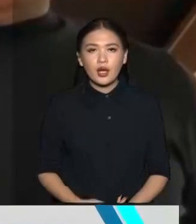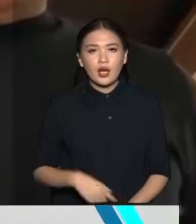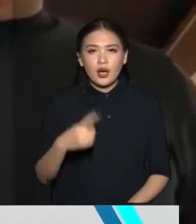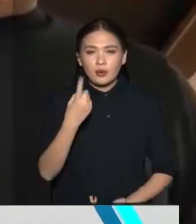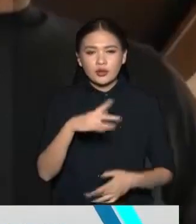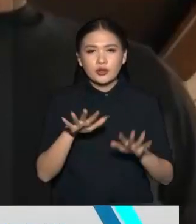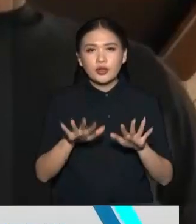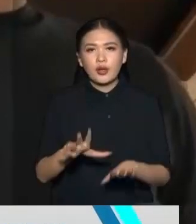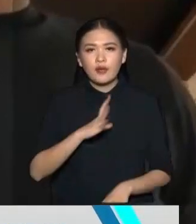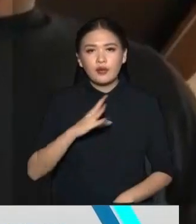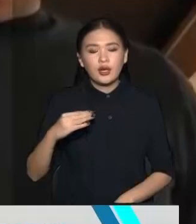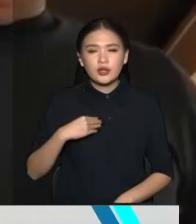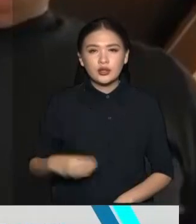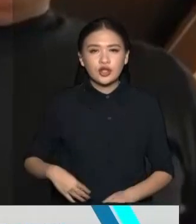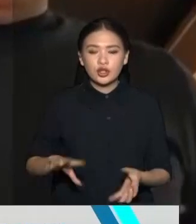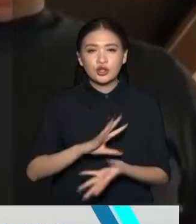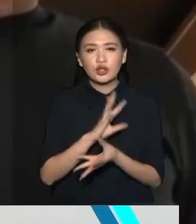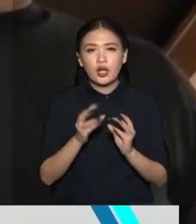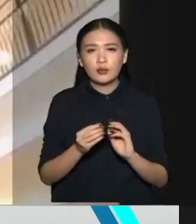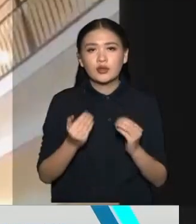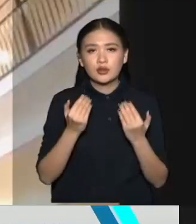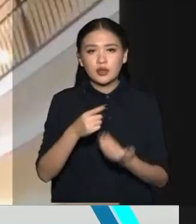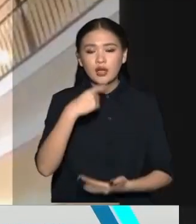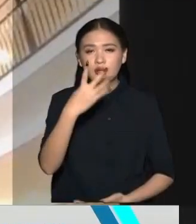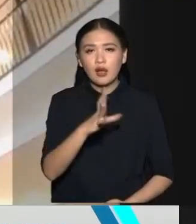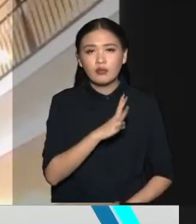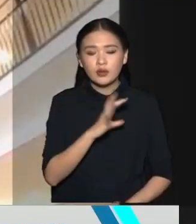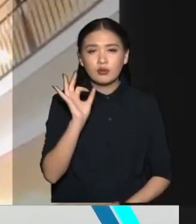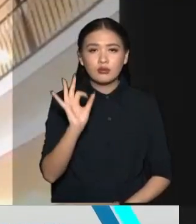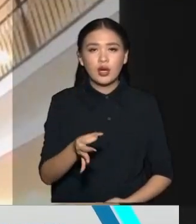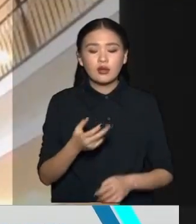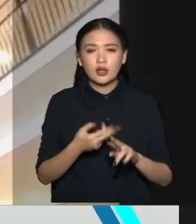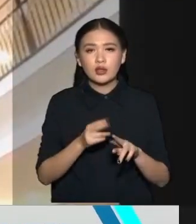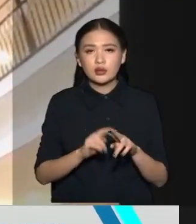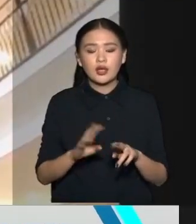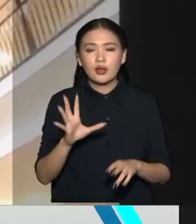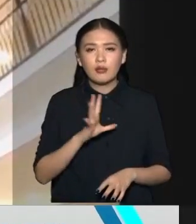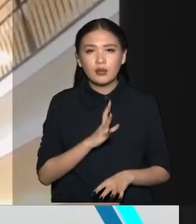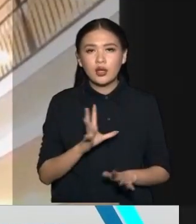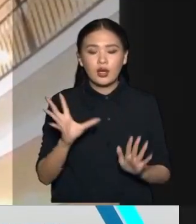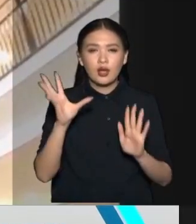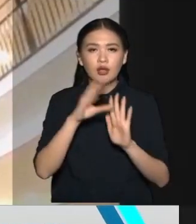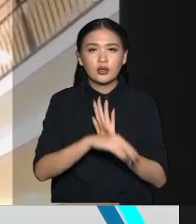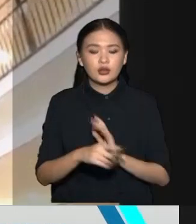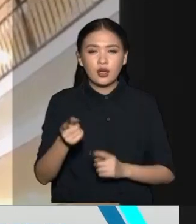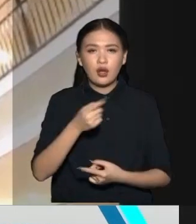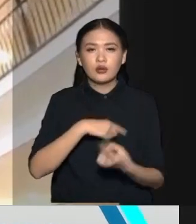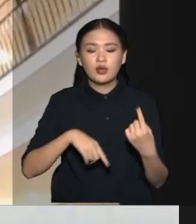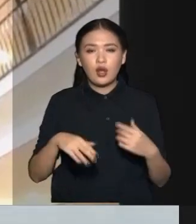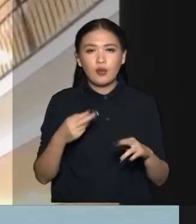Біріншіден бастай, Франция жалпы біздің, сіз өзіңіз дұрыс айтып кеттіңіз, біздің негізгі 10 сырты